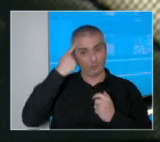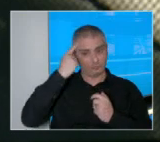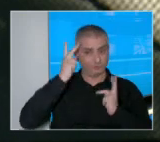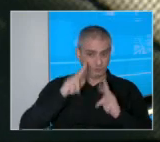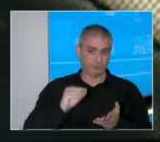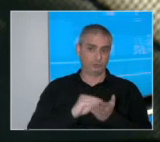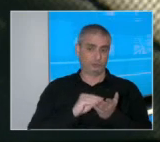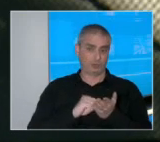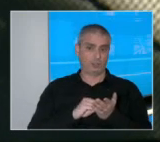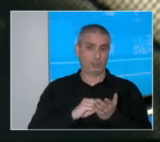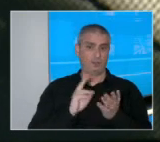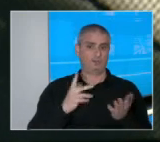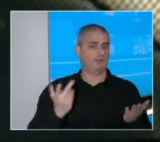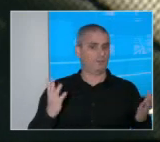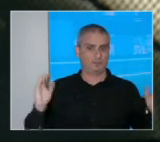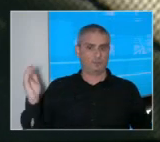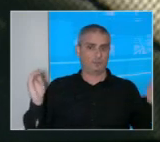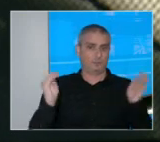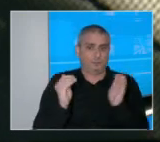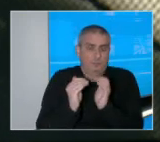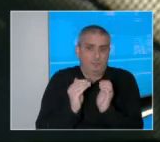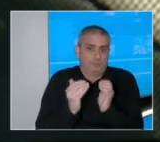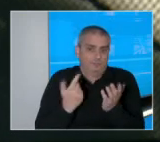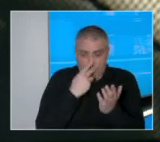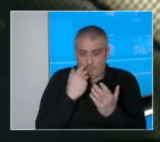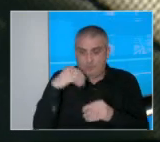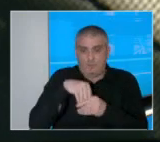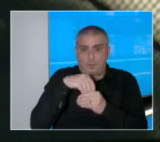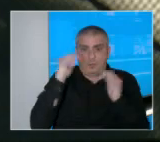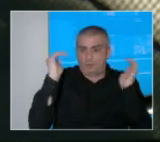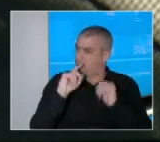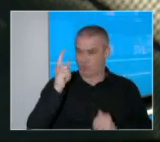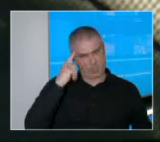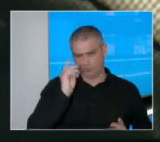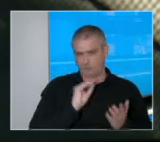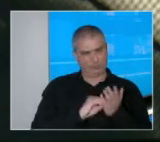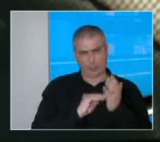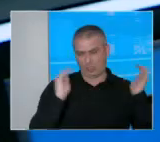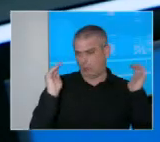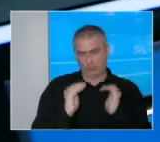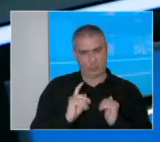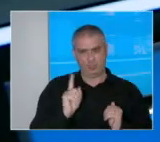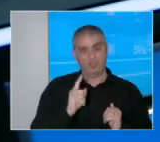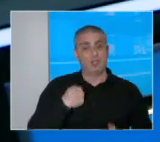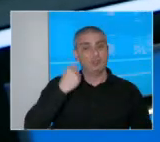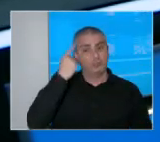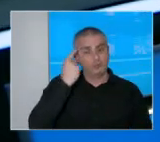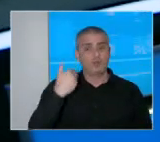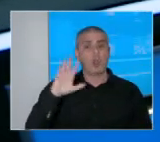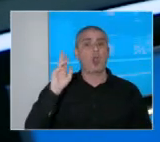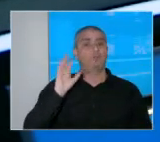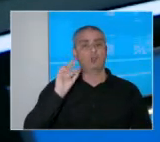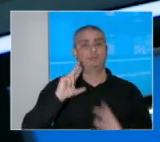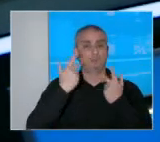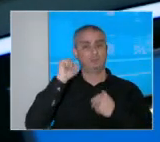שיש בזה צורך, ויש בזה ערך. צורך מצטמק והולך, לעיין ערך המנדטים. אני לא חושב שהצורך מצטמק והולך, אני חושב שרוב המוחלט